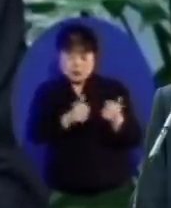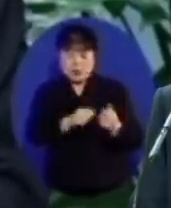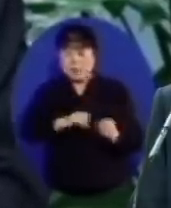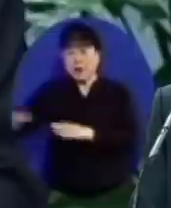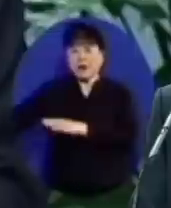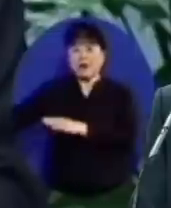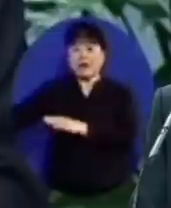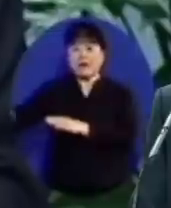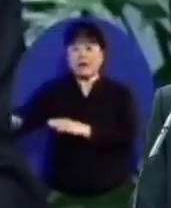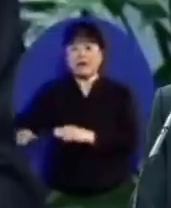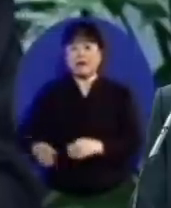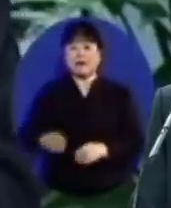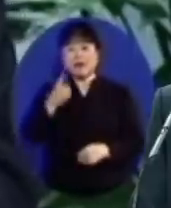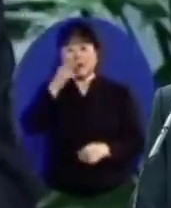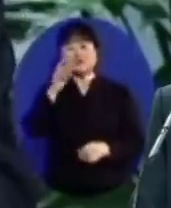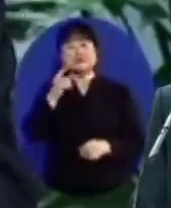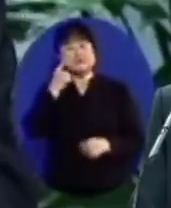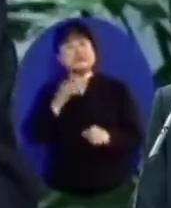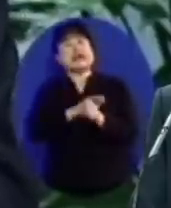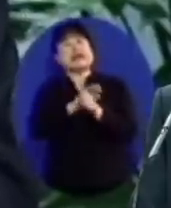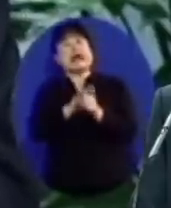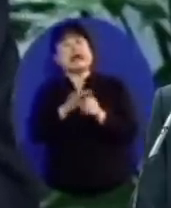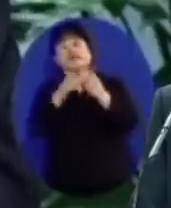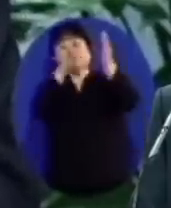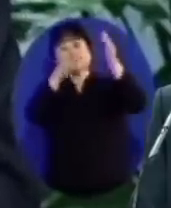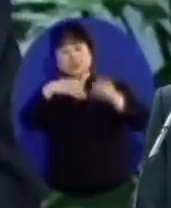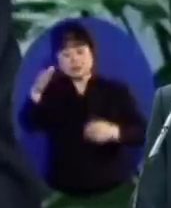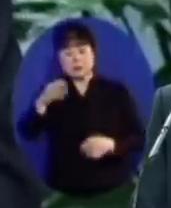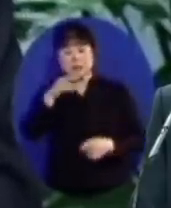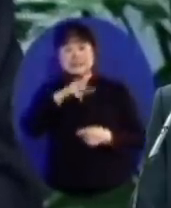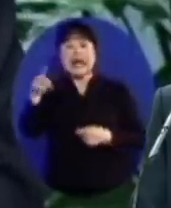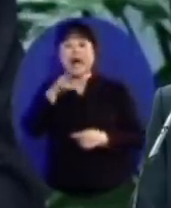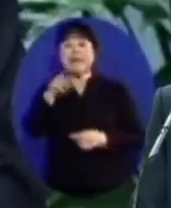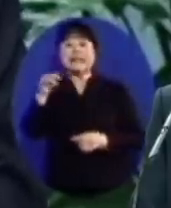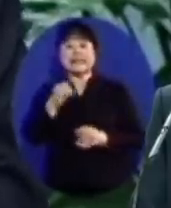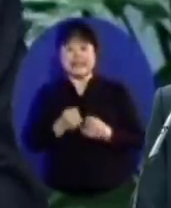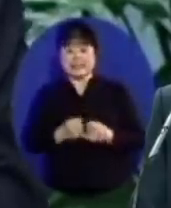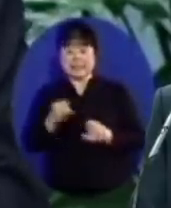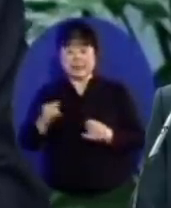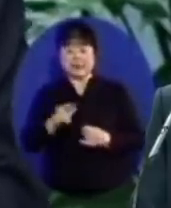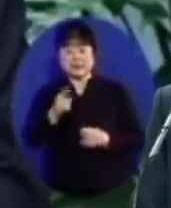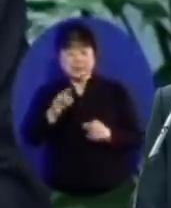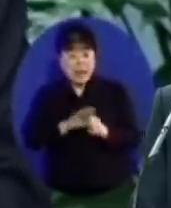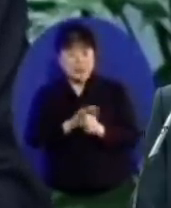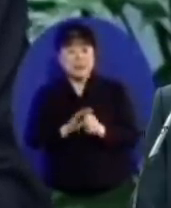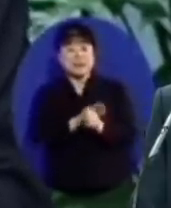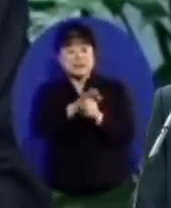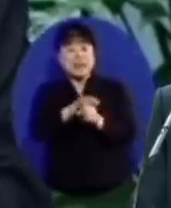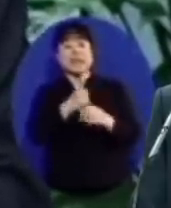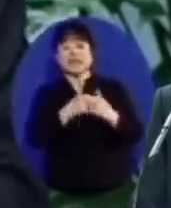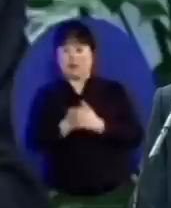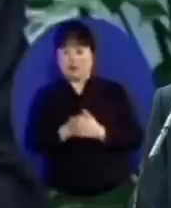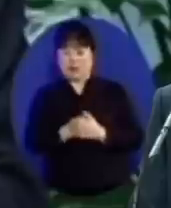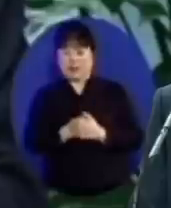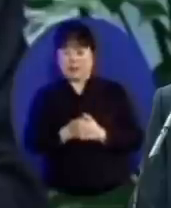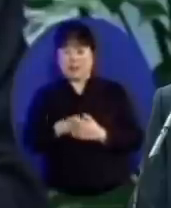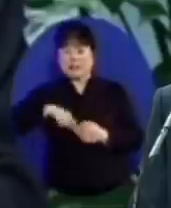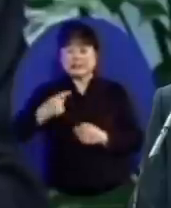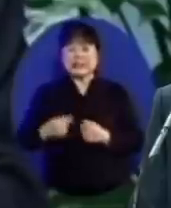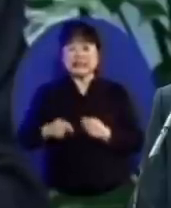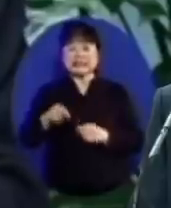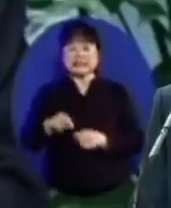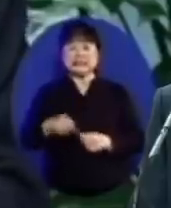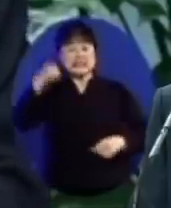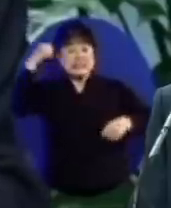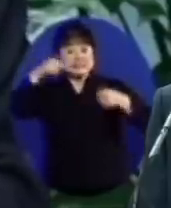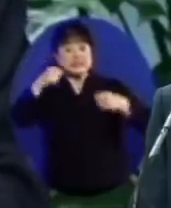버려놓고 동정만 하고 지나가 버렸었습니다. 그러나 사마리아 사람은 그 사람을 사랑했습니다. 자기의 짐승을 가지고